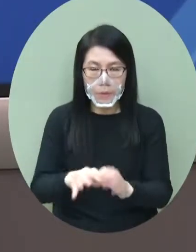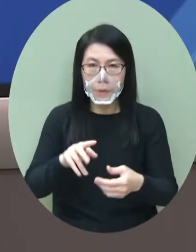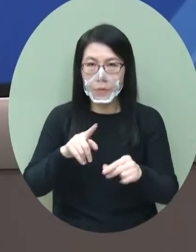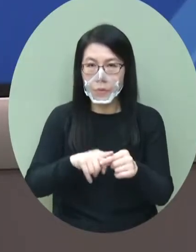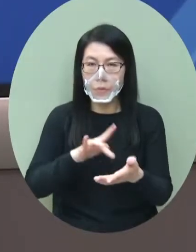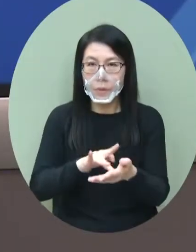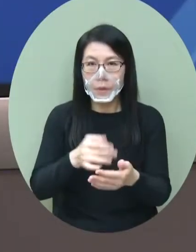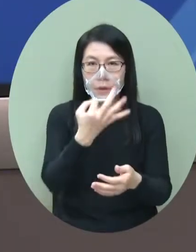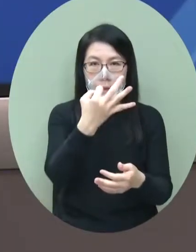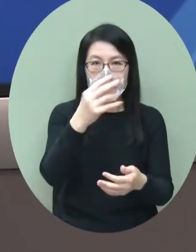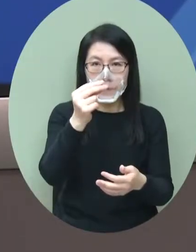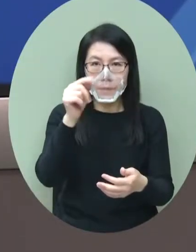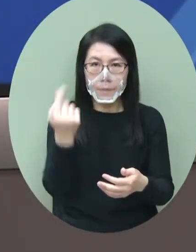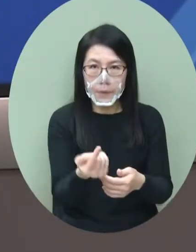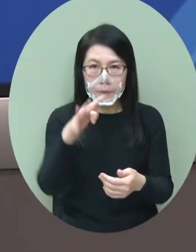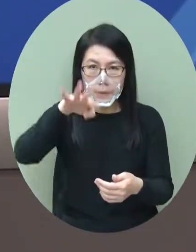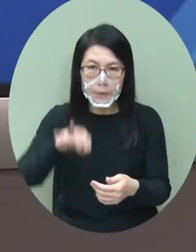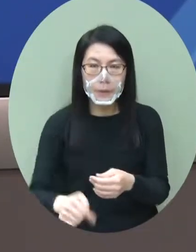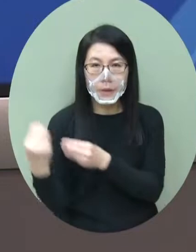成药有